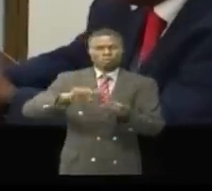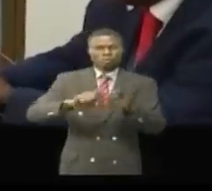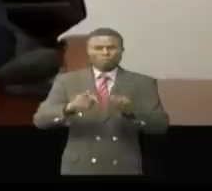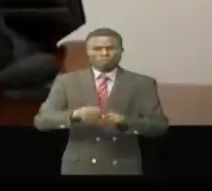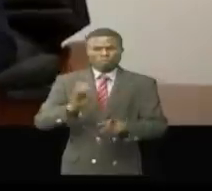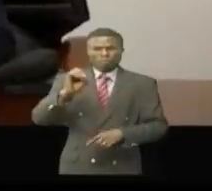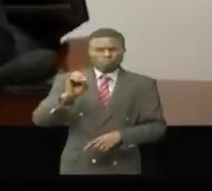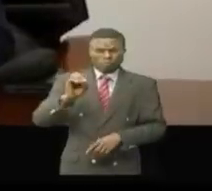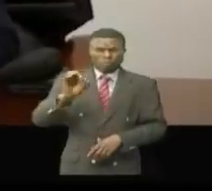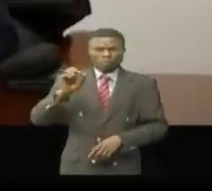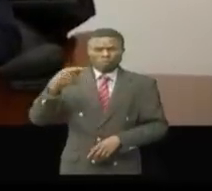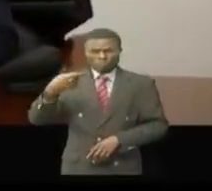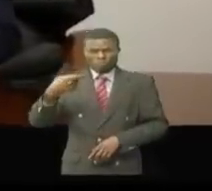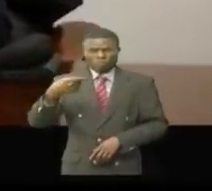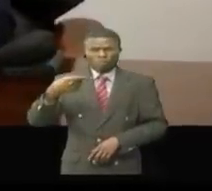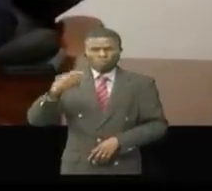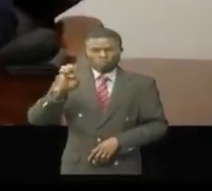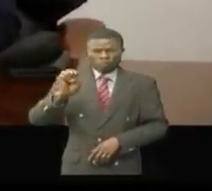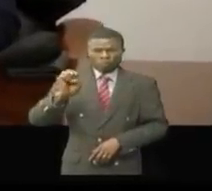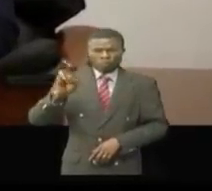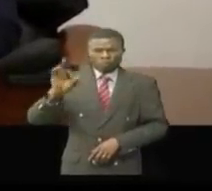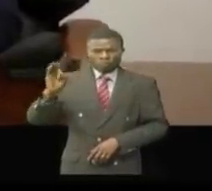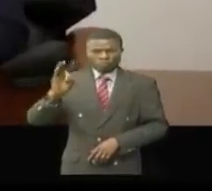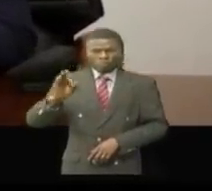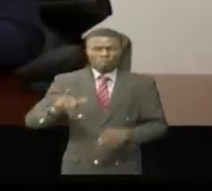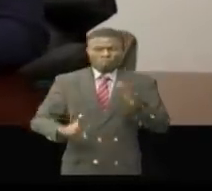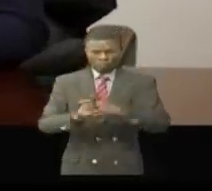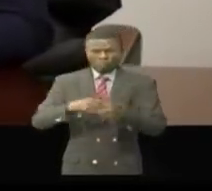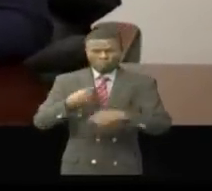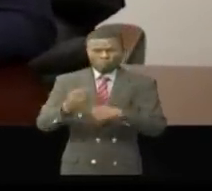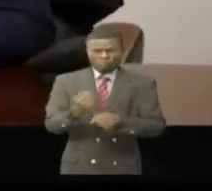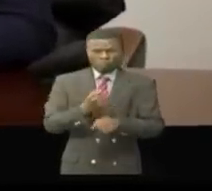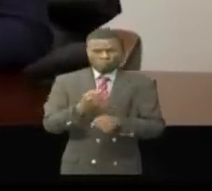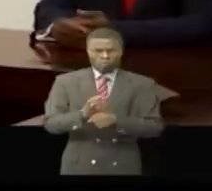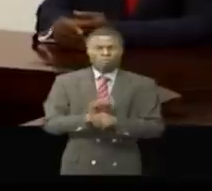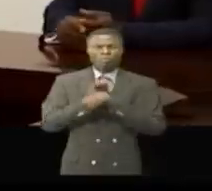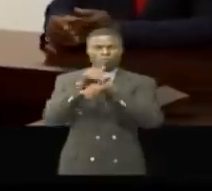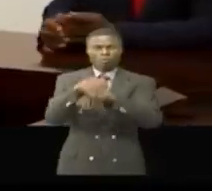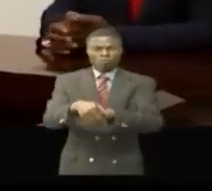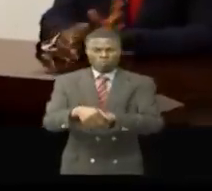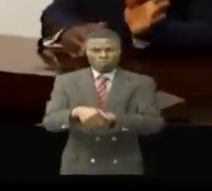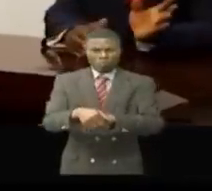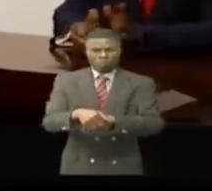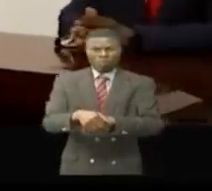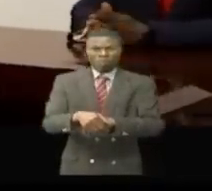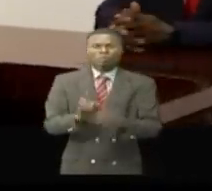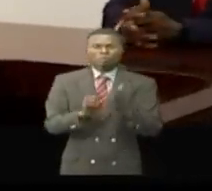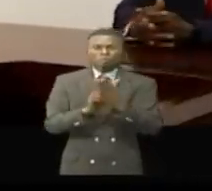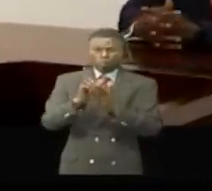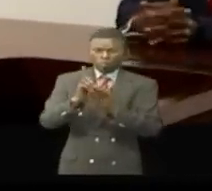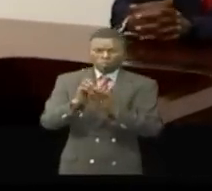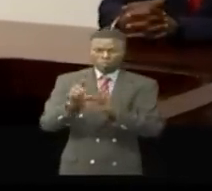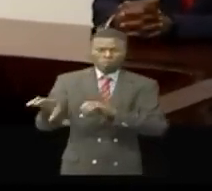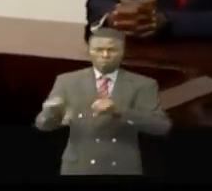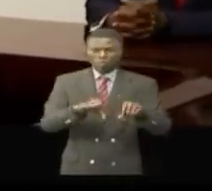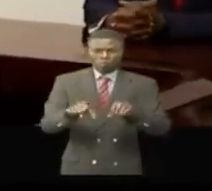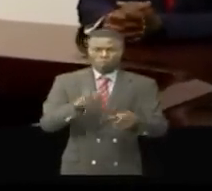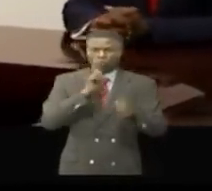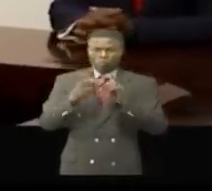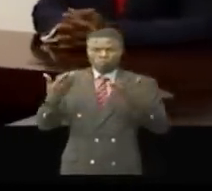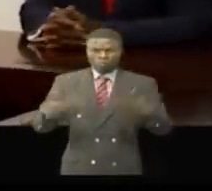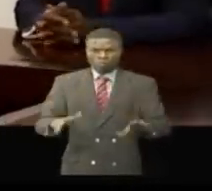l'OGEFREM pour son dynamisme de sa prise des fonctions et son engagement à faire bouger les lignes. Après cet